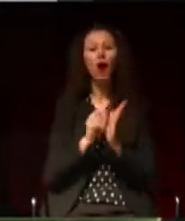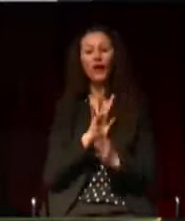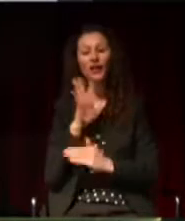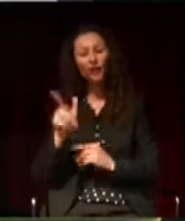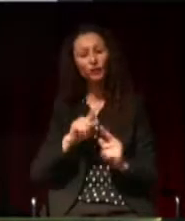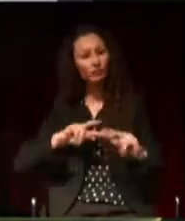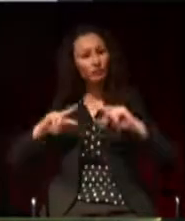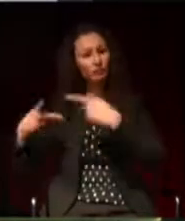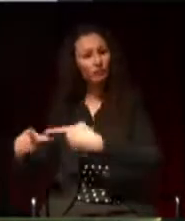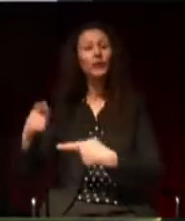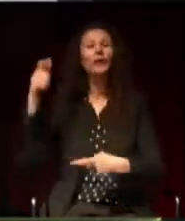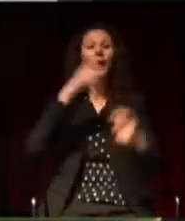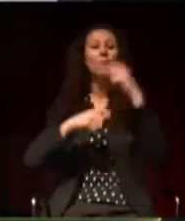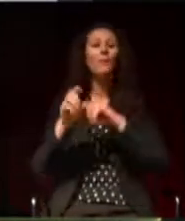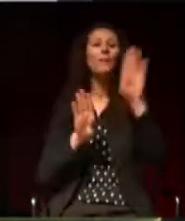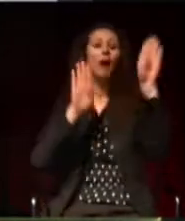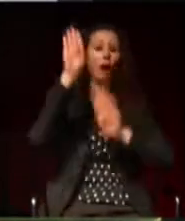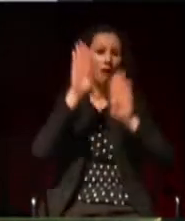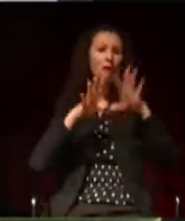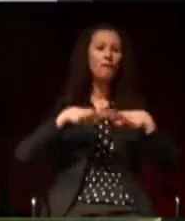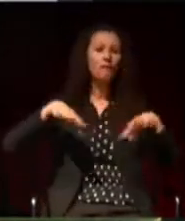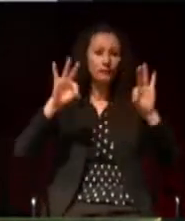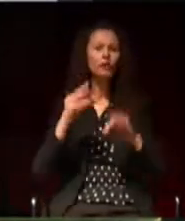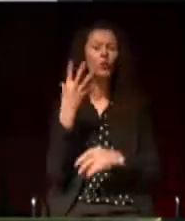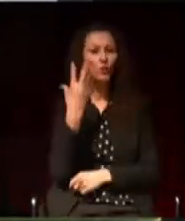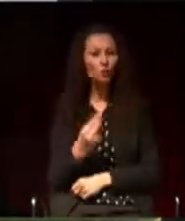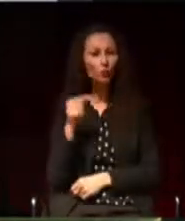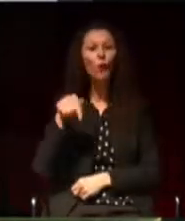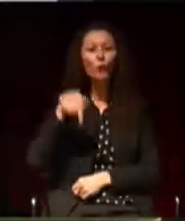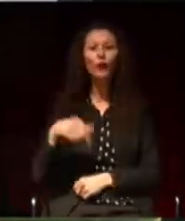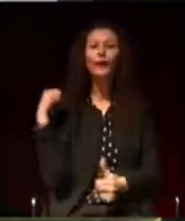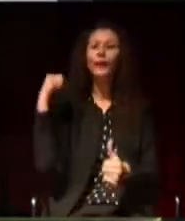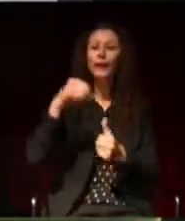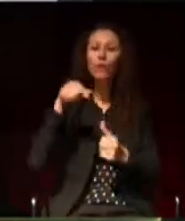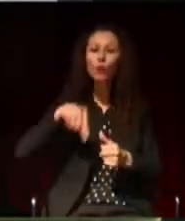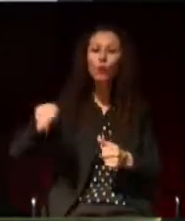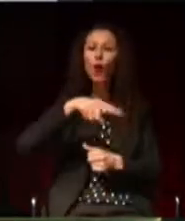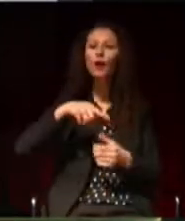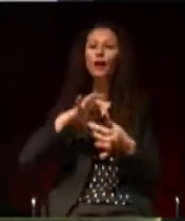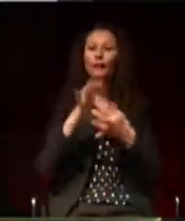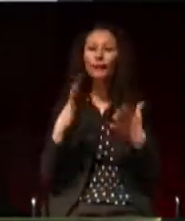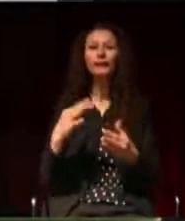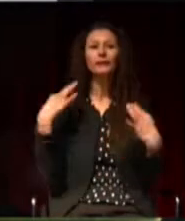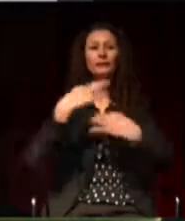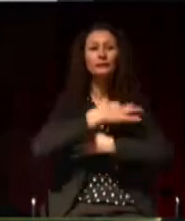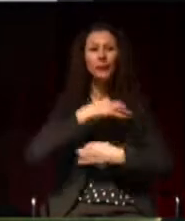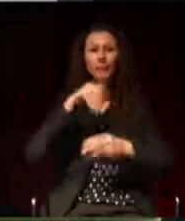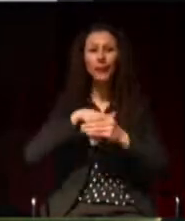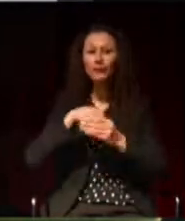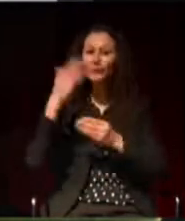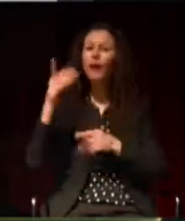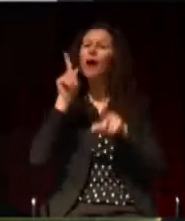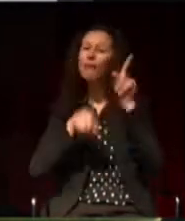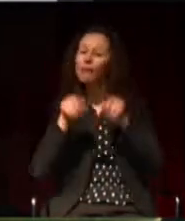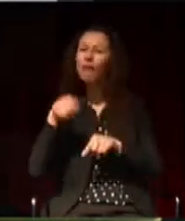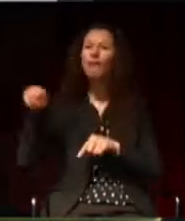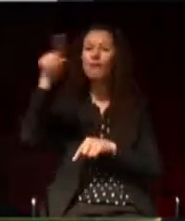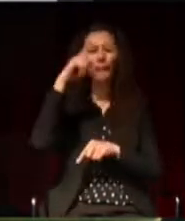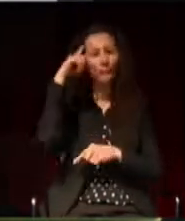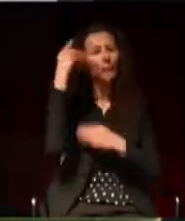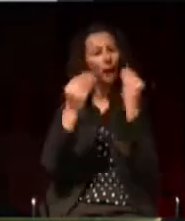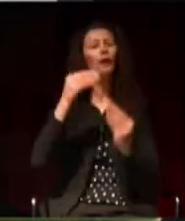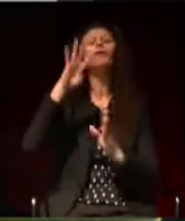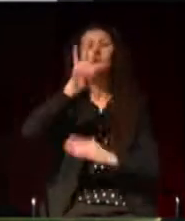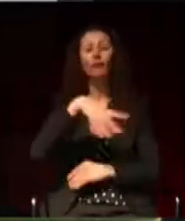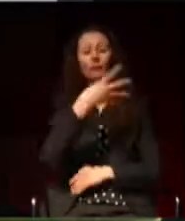olup yapım ihalesine de hazır hale getirilmiştir. Burada da yine bunlarla ilgili Sayın Meclisimize ara ara bilgilendirmeler,